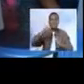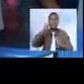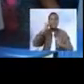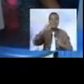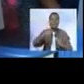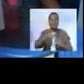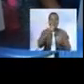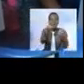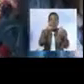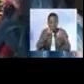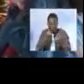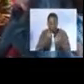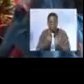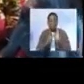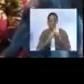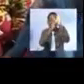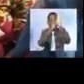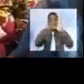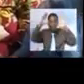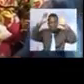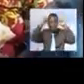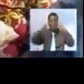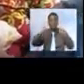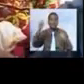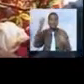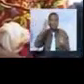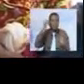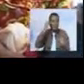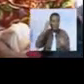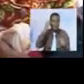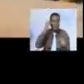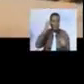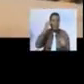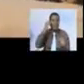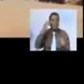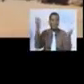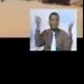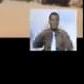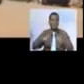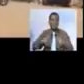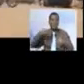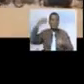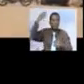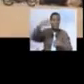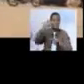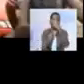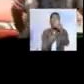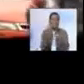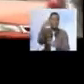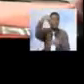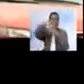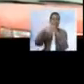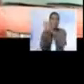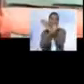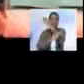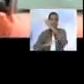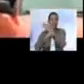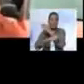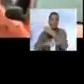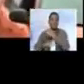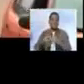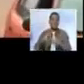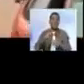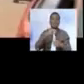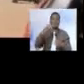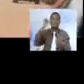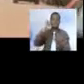Daoukro entendent présenter au chef de l'État, le président Alassane Ouattara, lors de sa prochaine visite dans la région de Lifou,